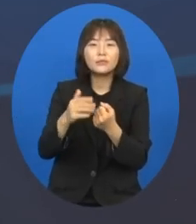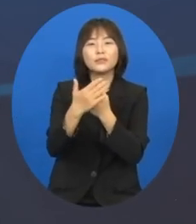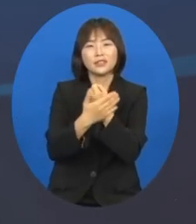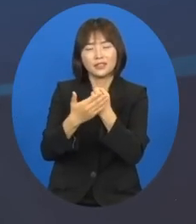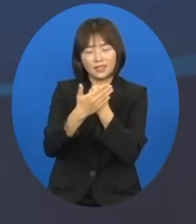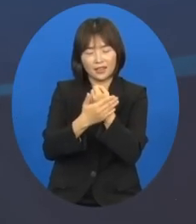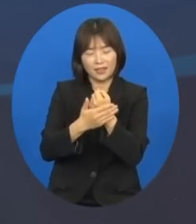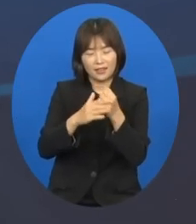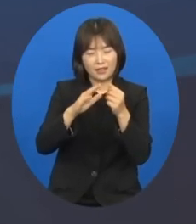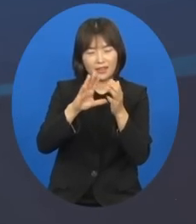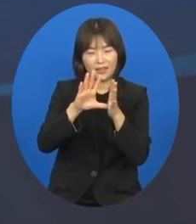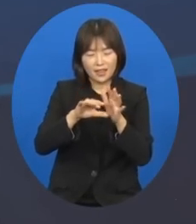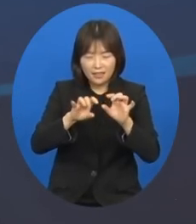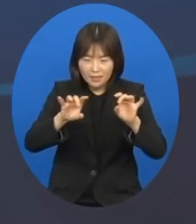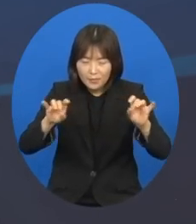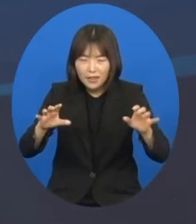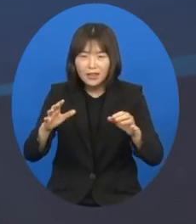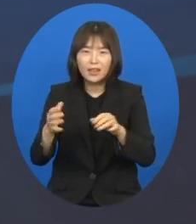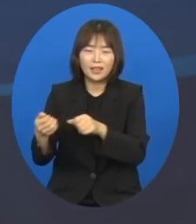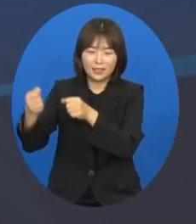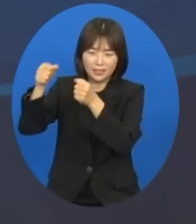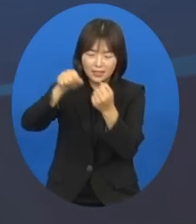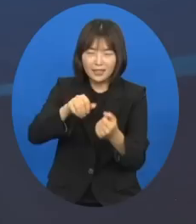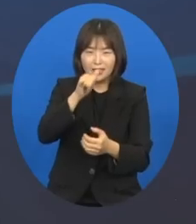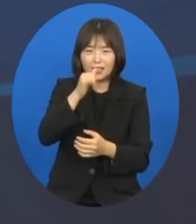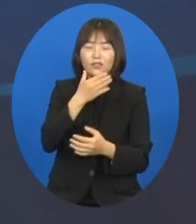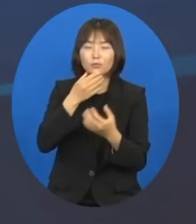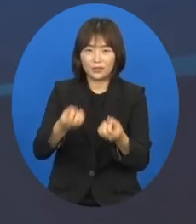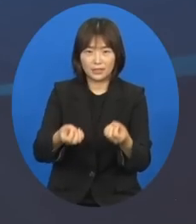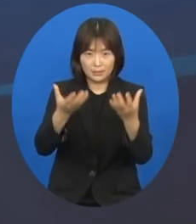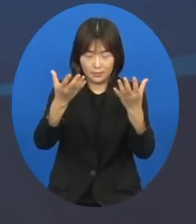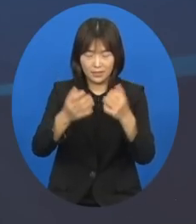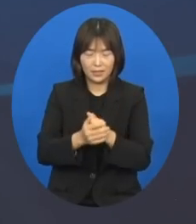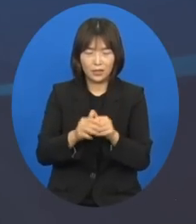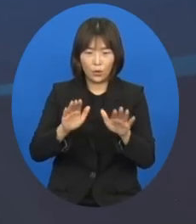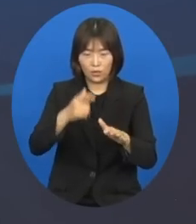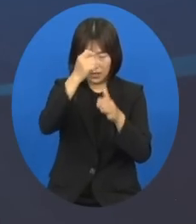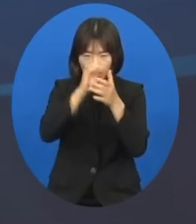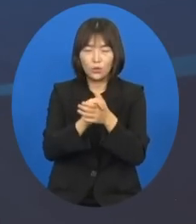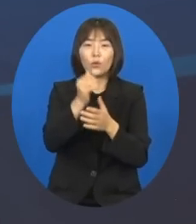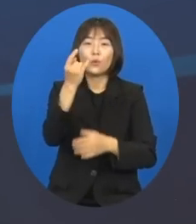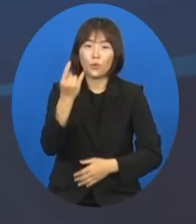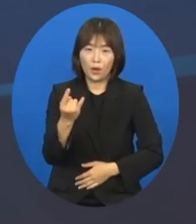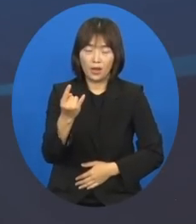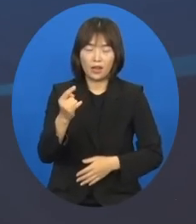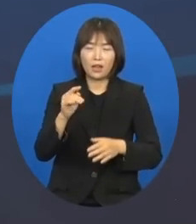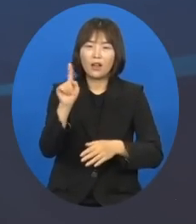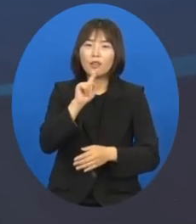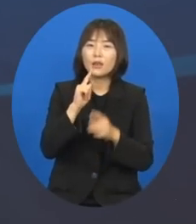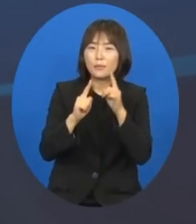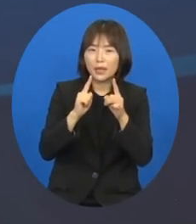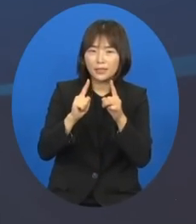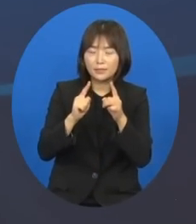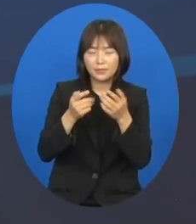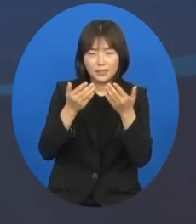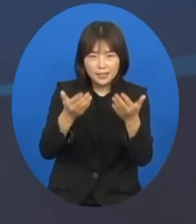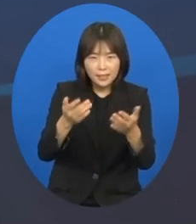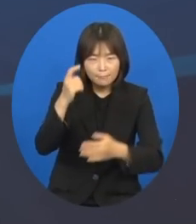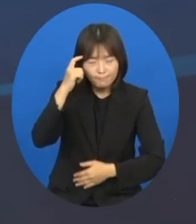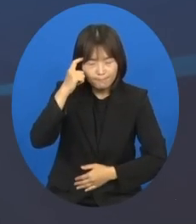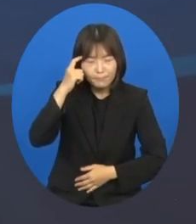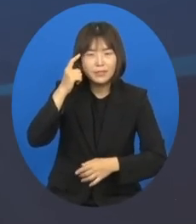때마다 임하기를 주님의 이름으로 축복합니다 아둘난 기도회에 어떤 말씀을 가지고 나올까 하다가